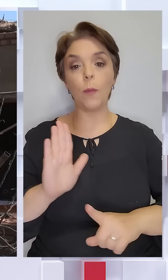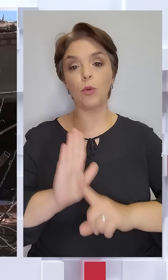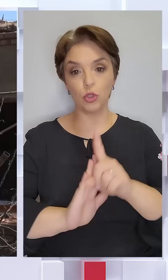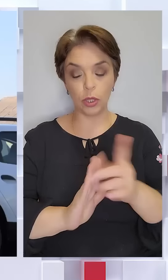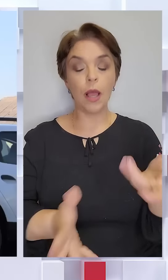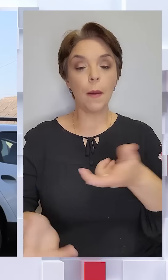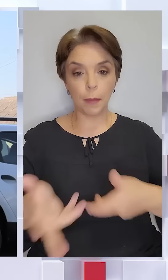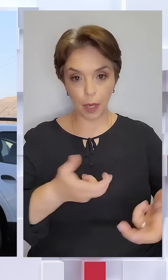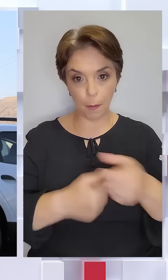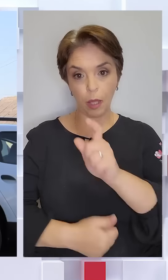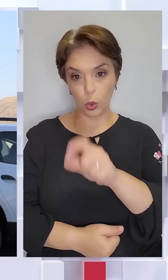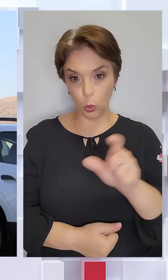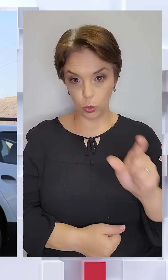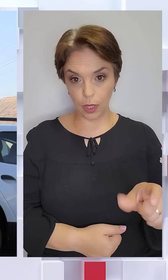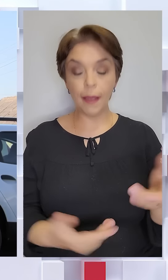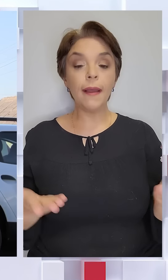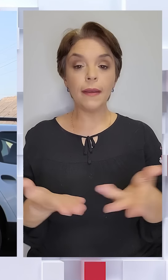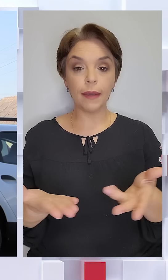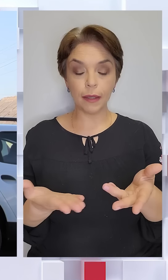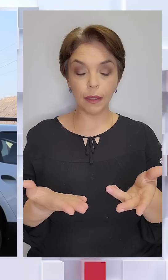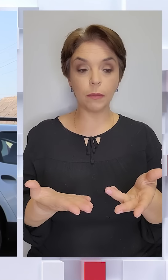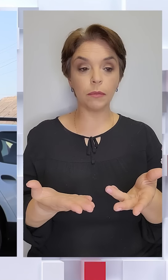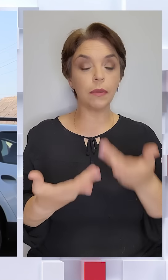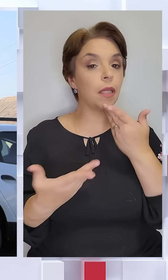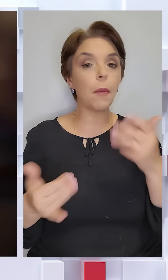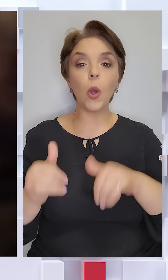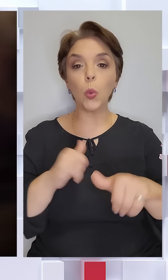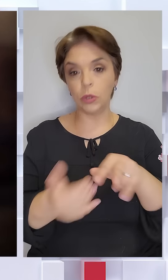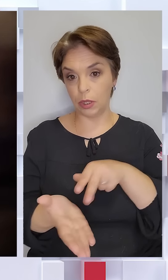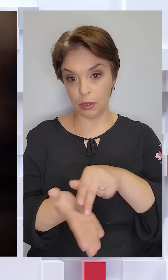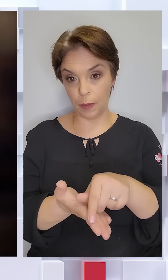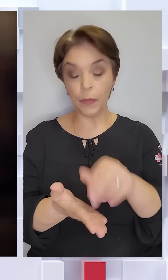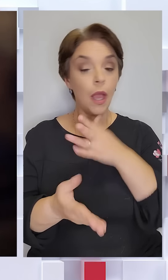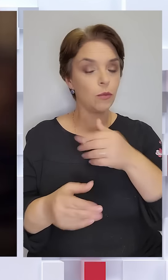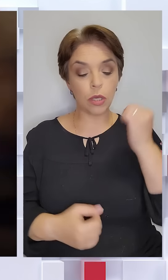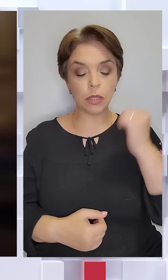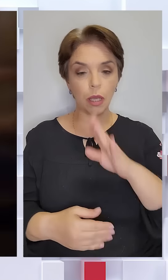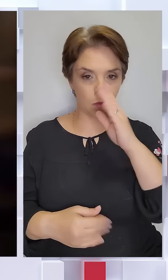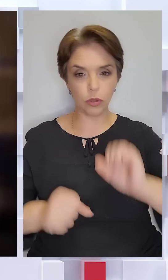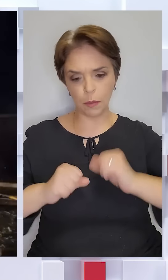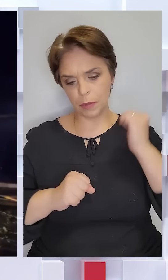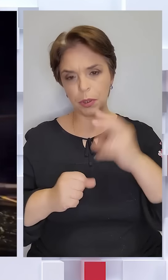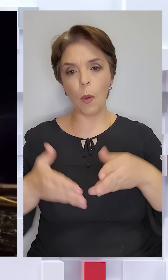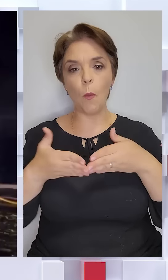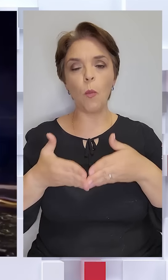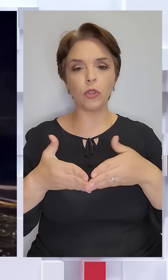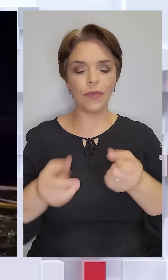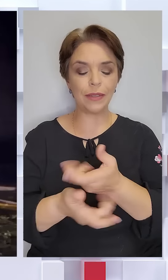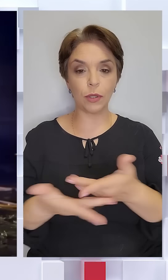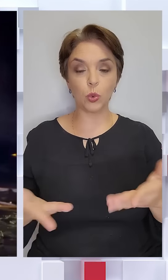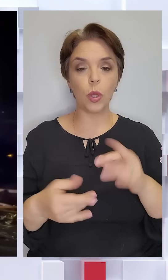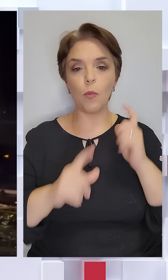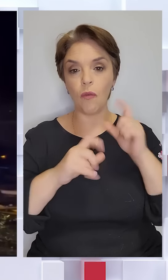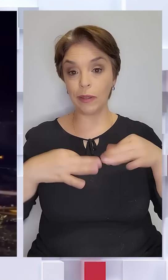почали приймати людей, яким немає куди йти. Під час атаки ворог намагався бити по портовій інфраструктурі